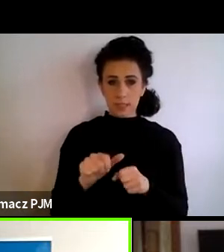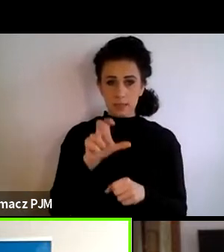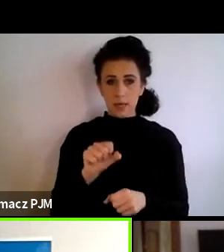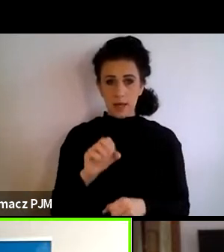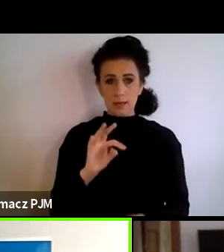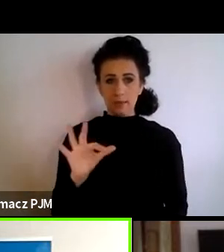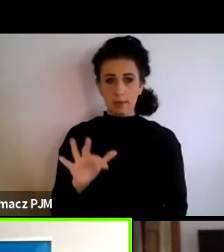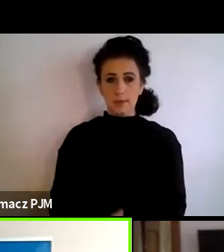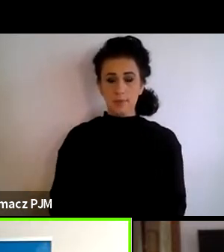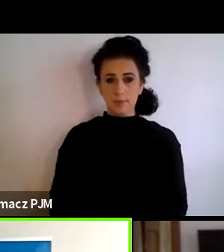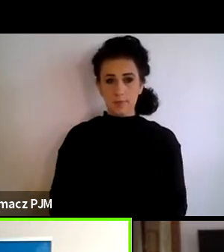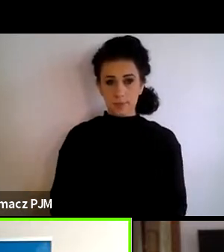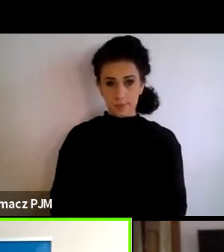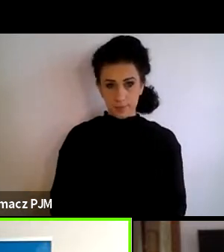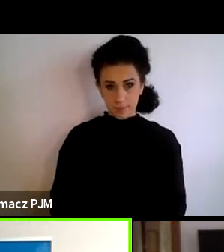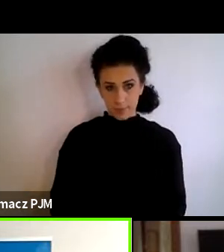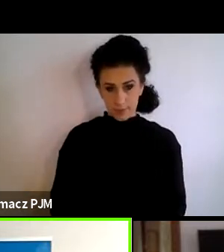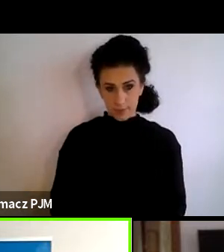czacie.